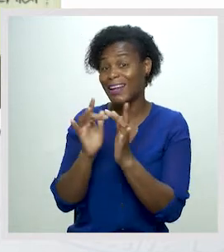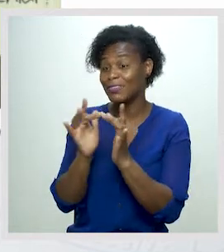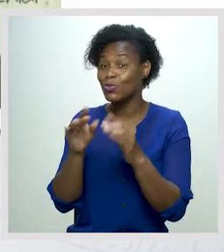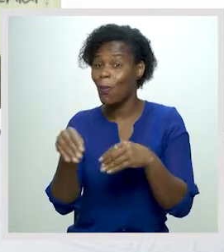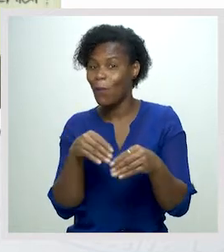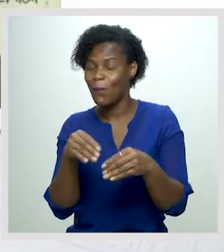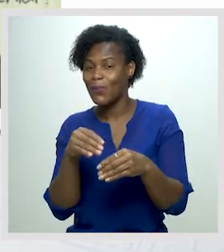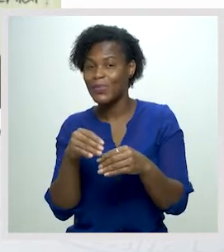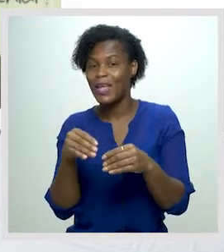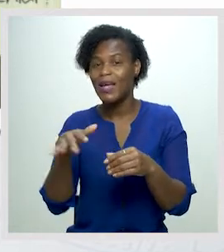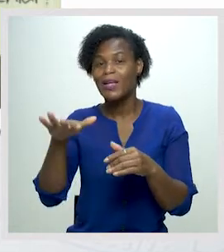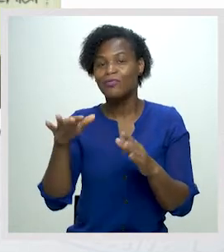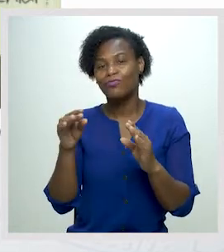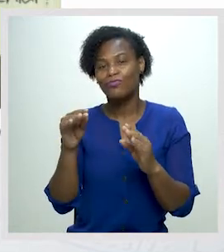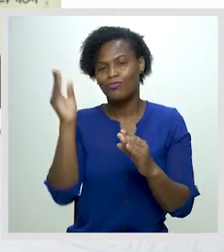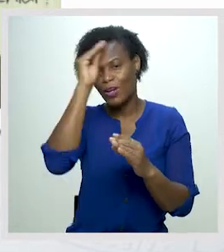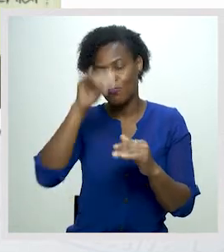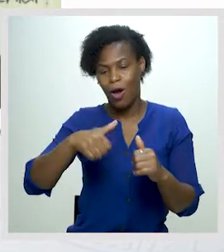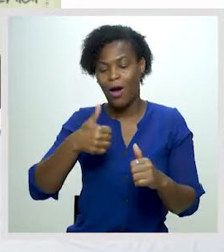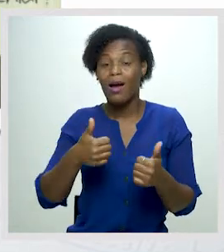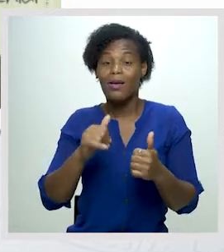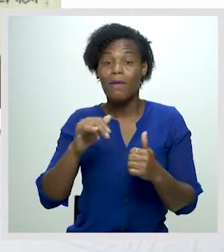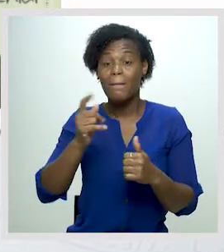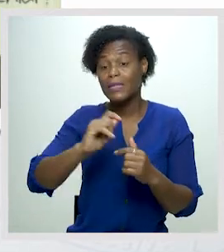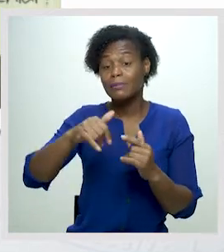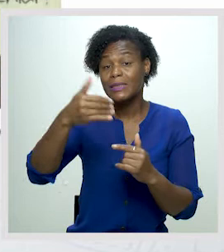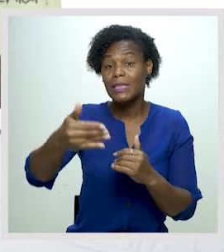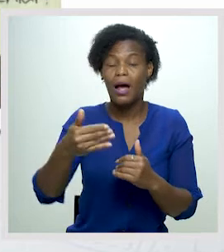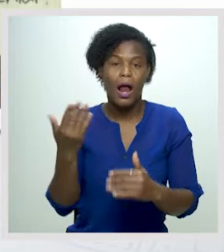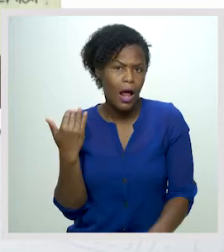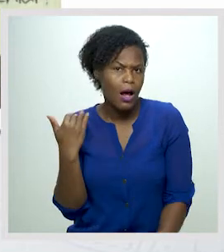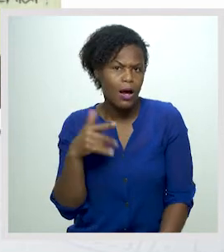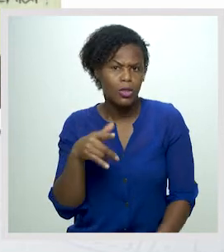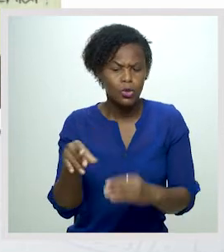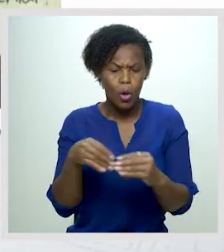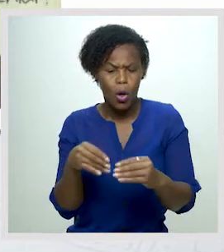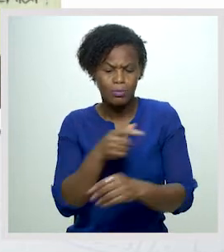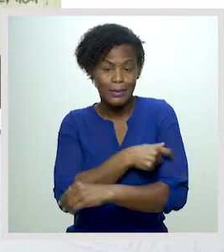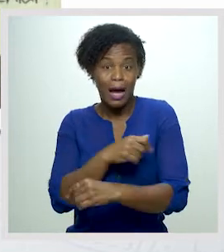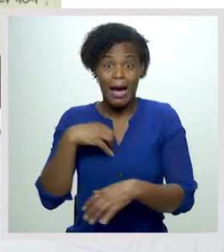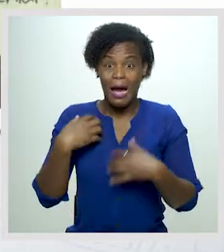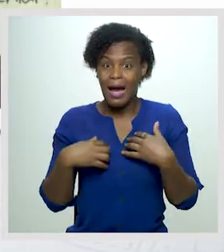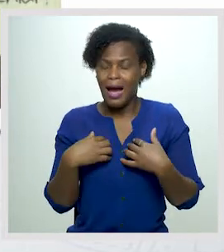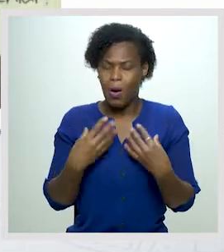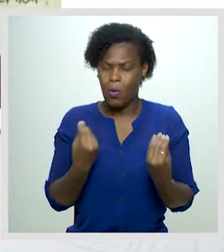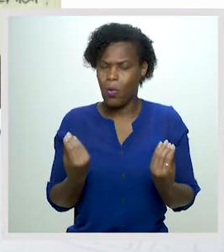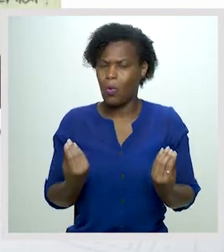prochain, je vais me présenter à un championnat régional. Je suis super